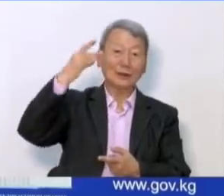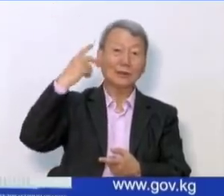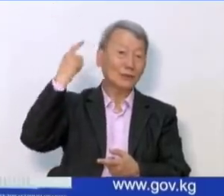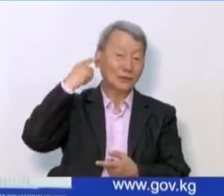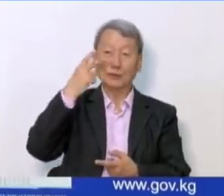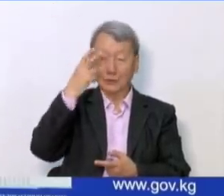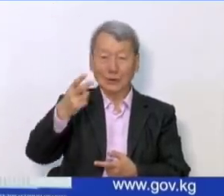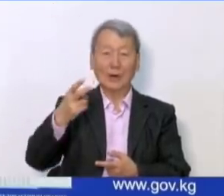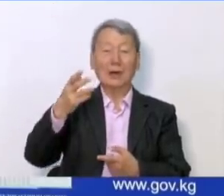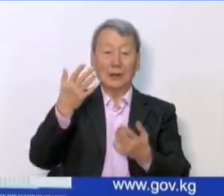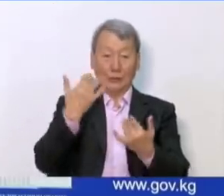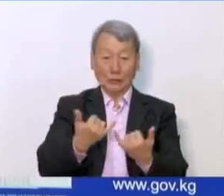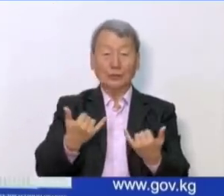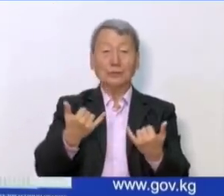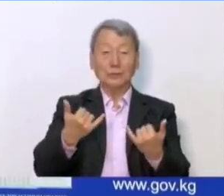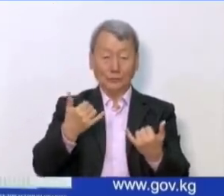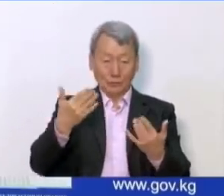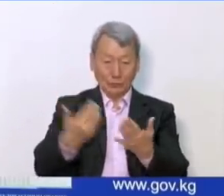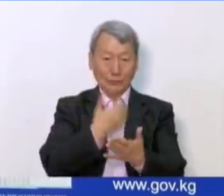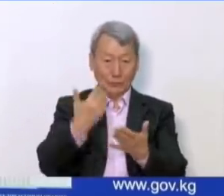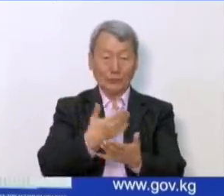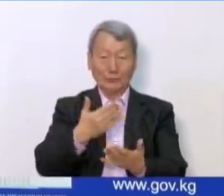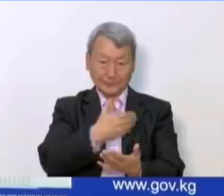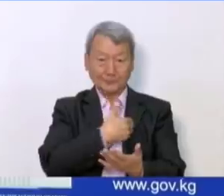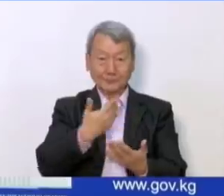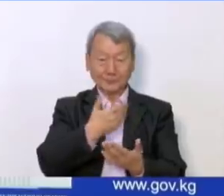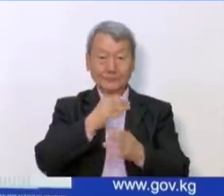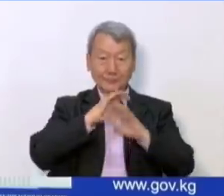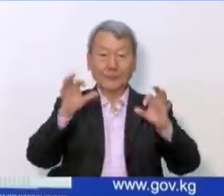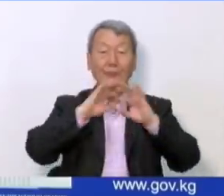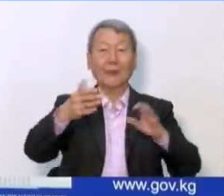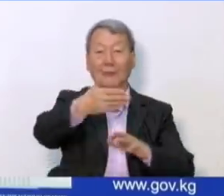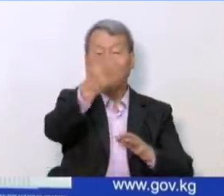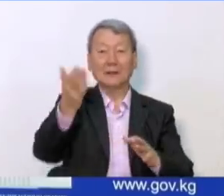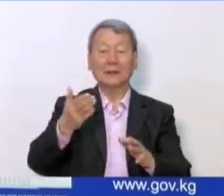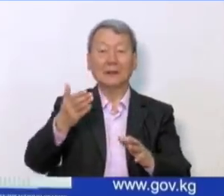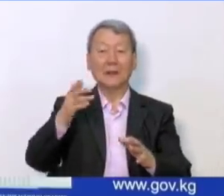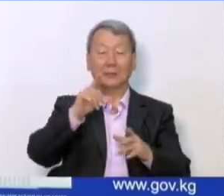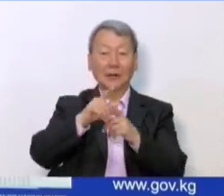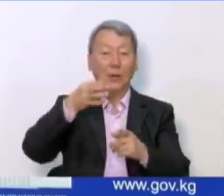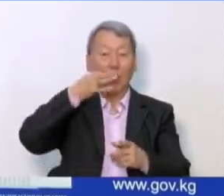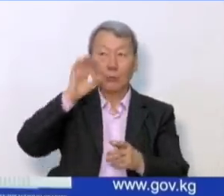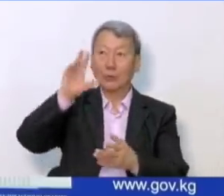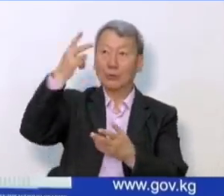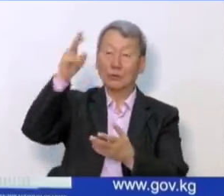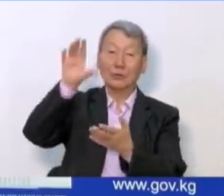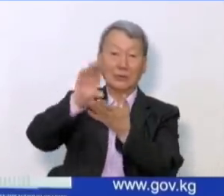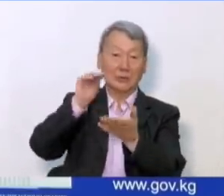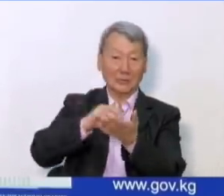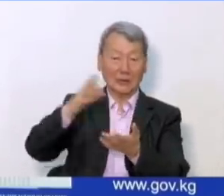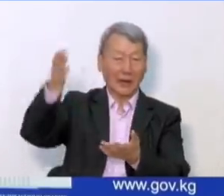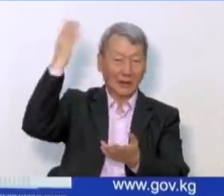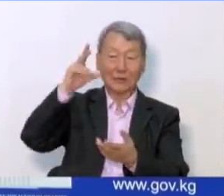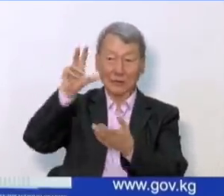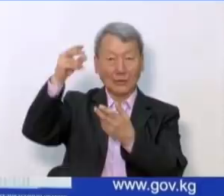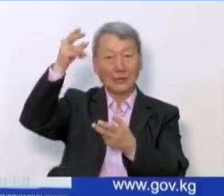жерде жакшы жыйынтыктарындагы жакшы жанагындай тажрыйбалардын баарын деген биз окуп көрүп билип атабыз. Ошол